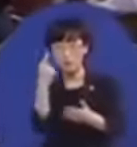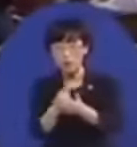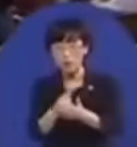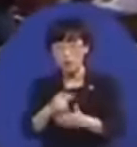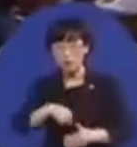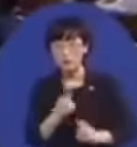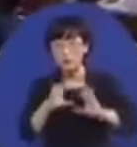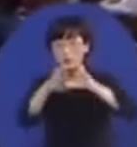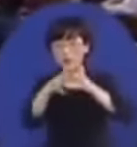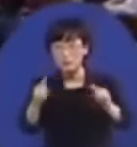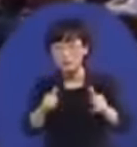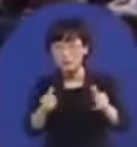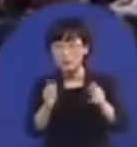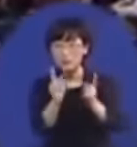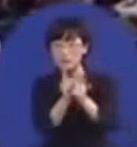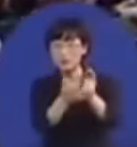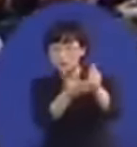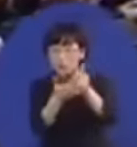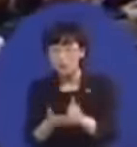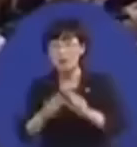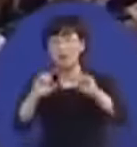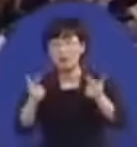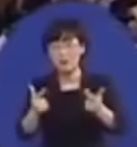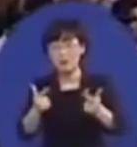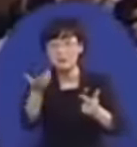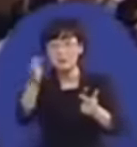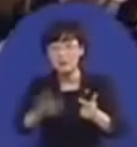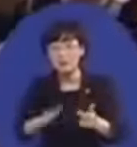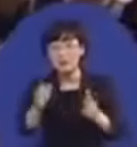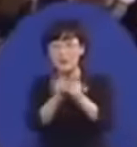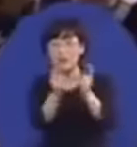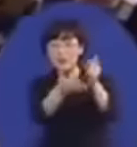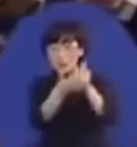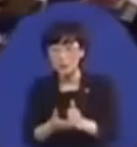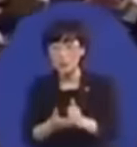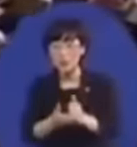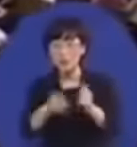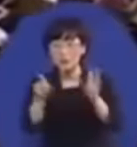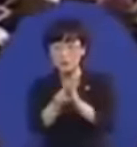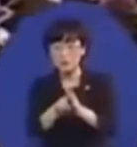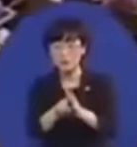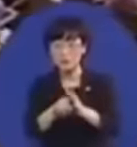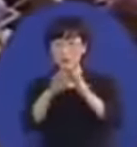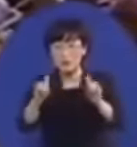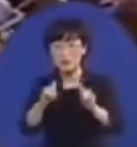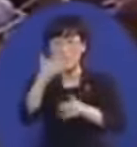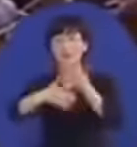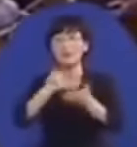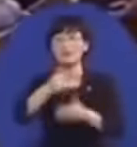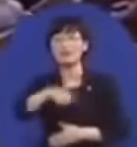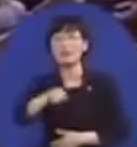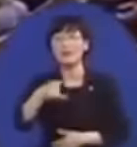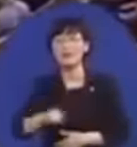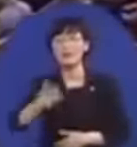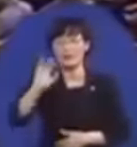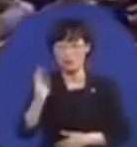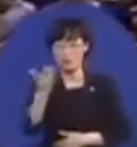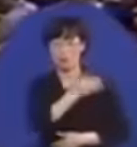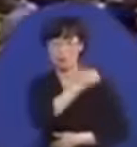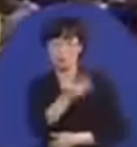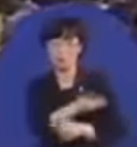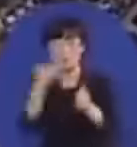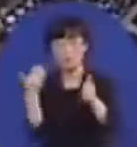백성이 영접하지 아니하였으나 영접하는 자 곧 그 이름을 믿는 자들에게는 하나님의 자녀가 되는 권세를 주었으니